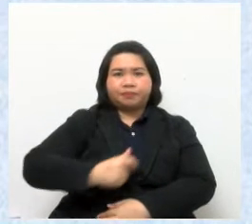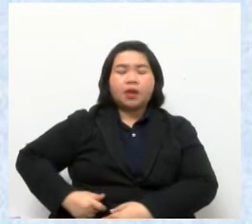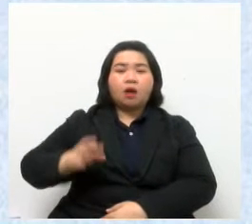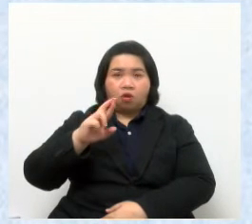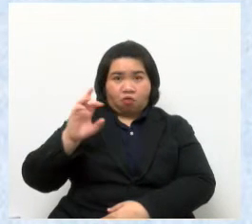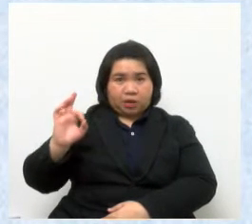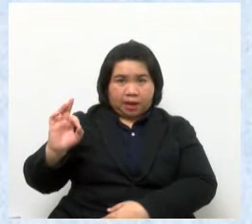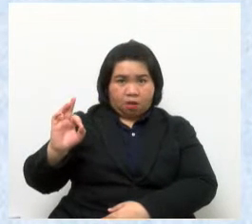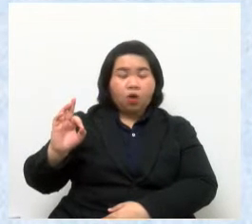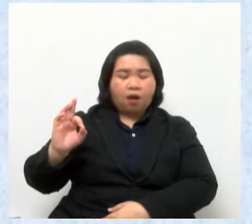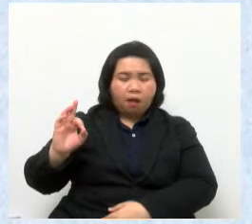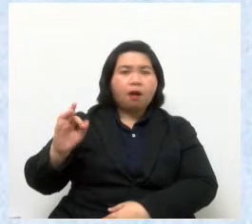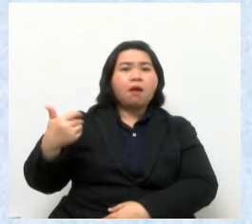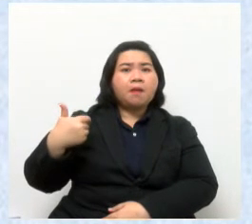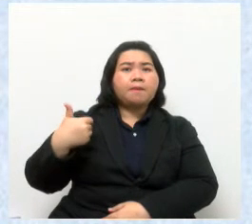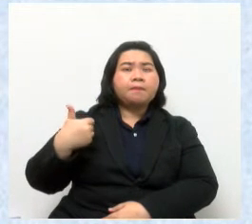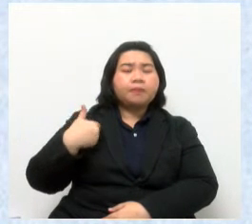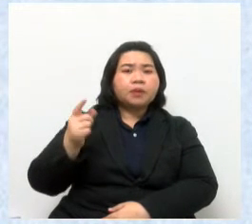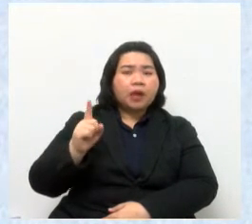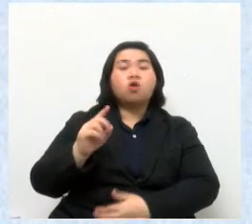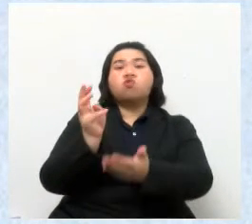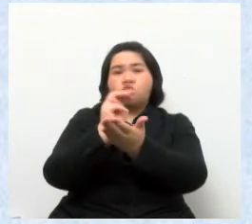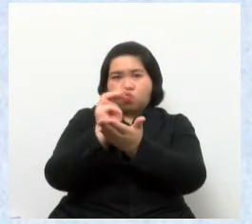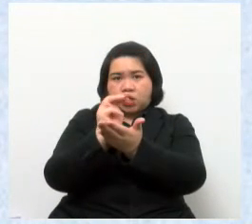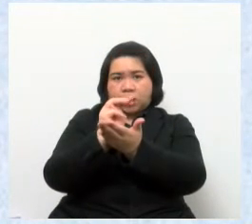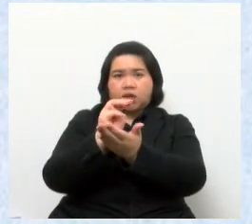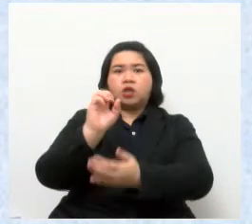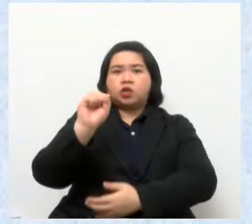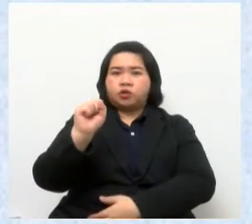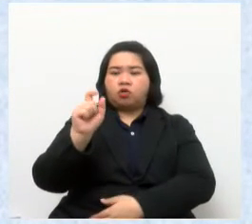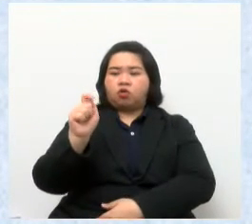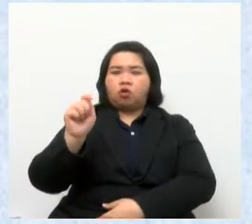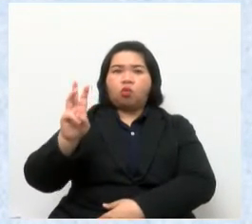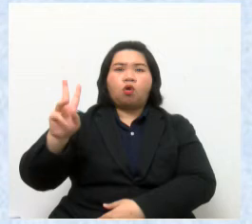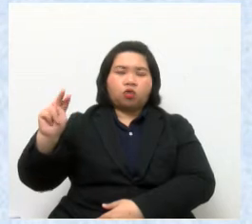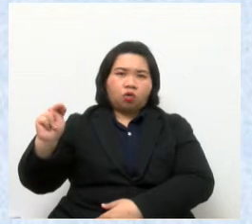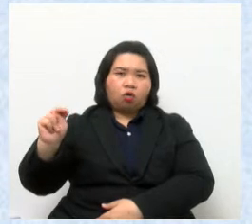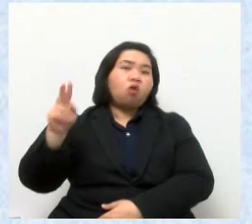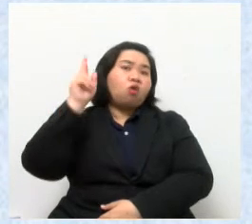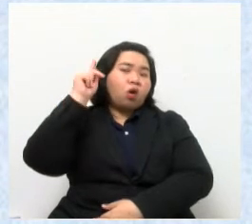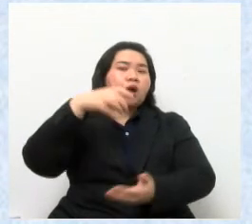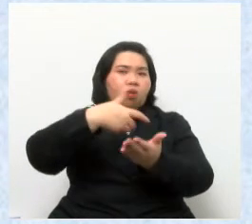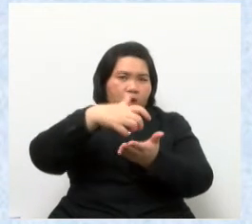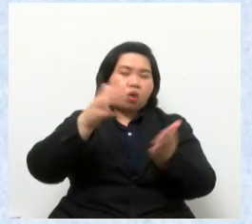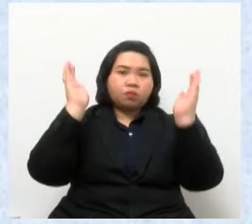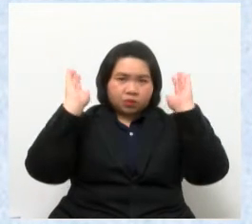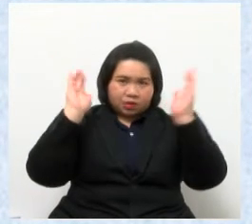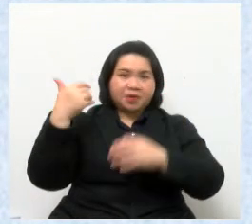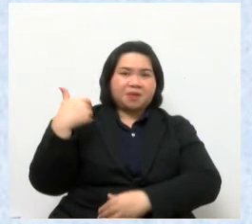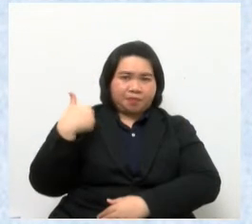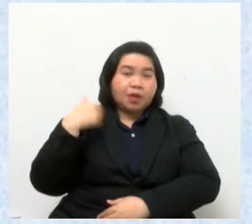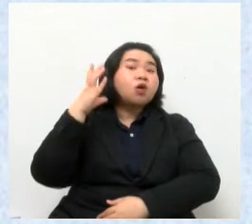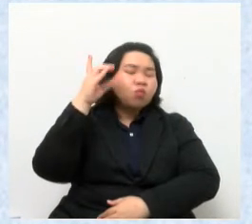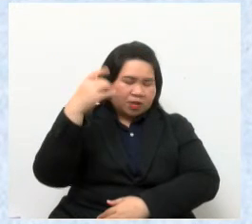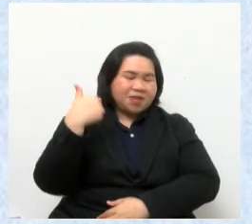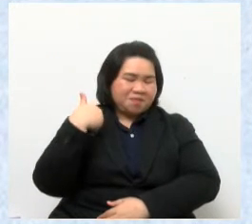ชนครินทร์นะคะโดยในการนี้ค่ะมูลนิธิสอวน.ได้จัดแถลงข่าวเพื่อประชาสัมพันธ์การจัดงานในครั้งนี้ในวันพรุ่